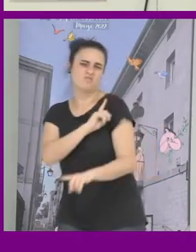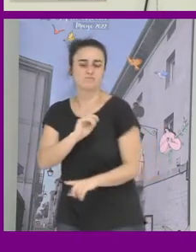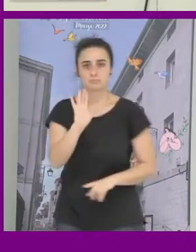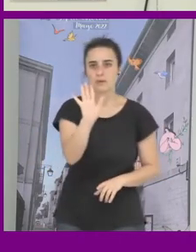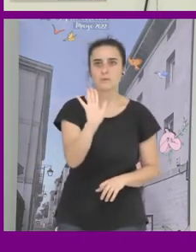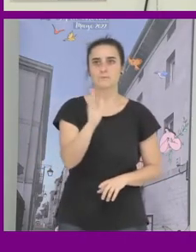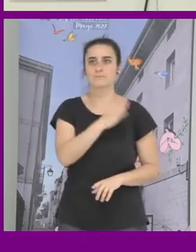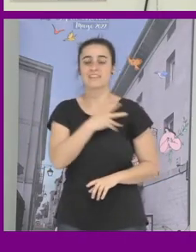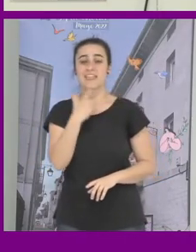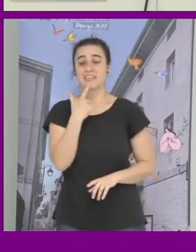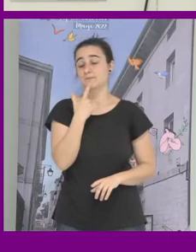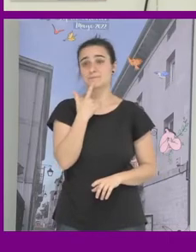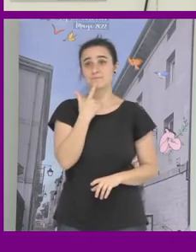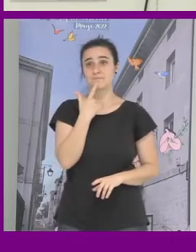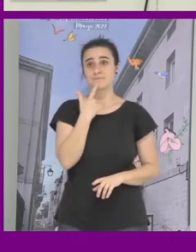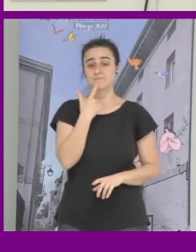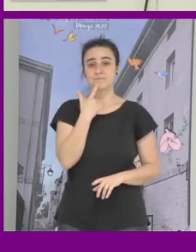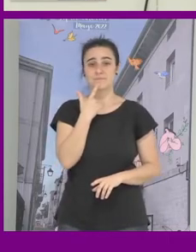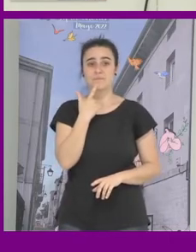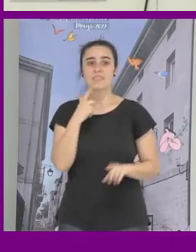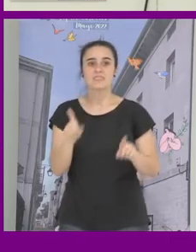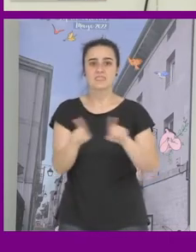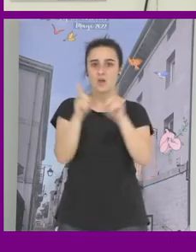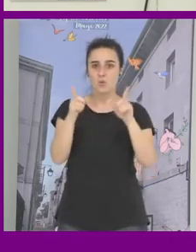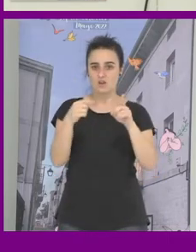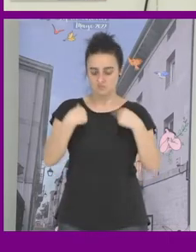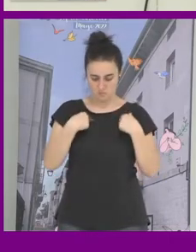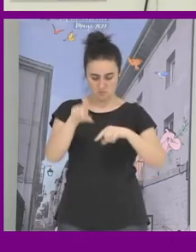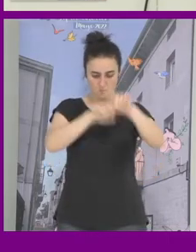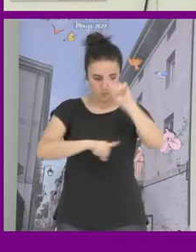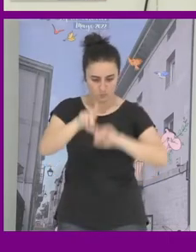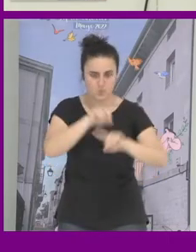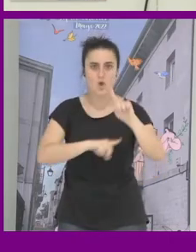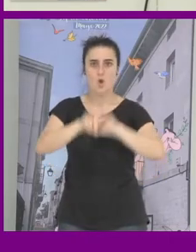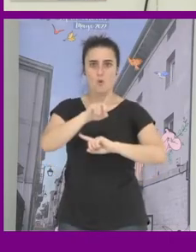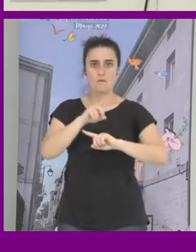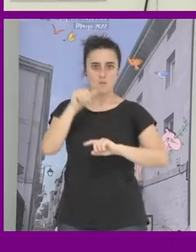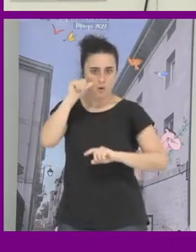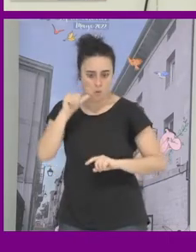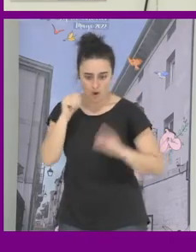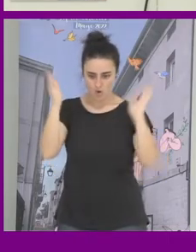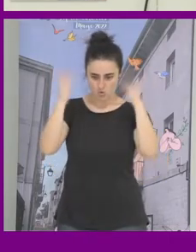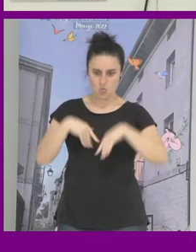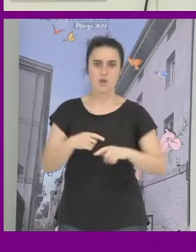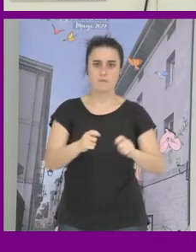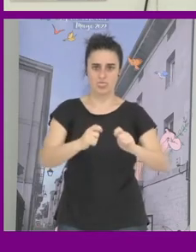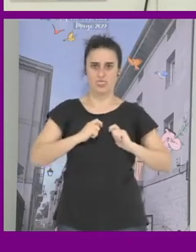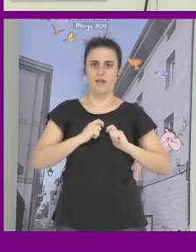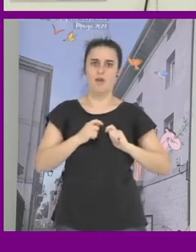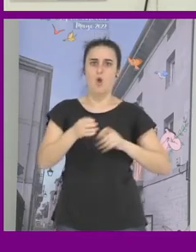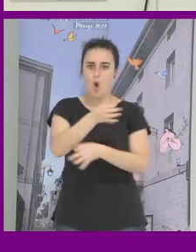nahi dut, naiz eta zuk fertilitate arazorik ez eduki, ba hormonazioa proposatuko dizute, ba